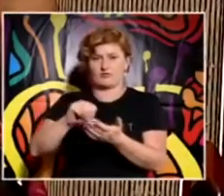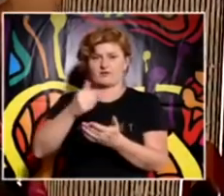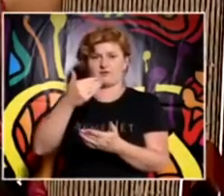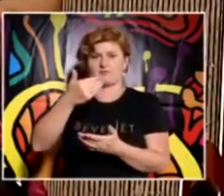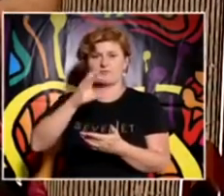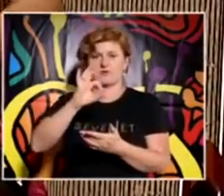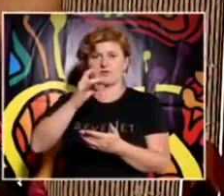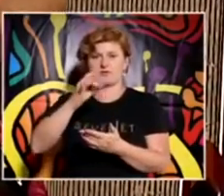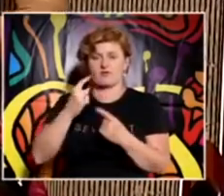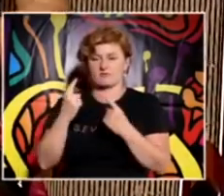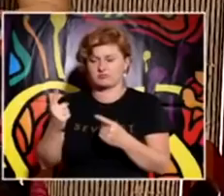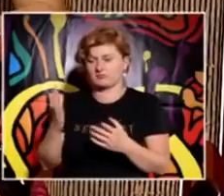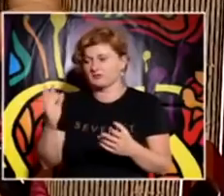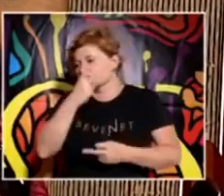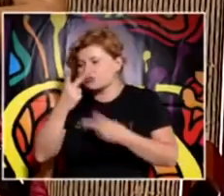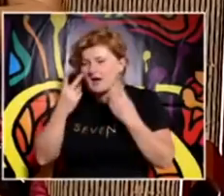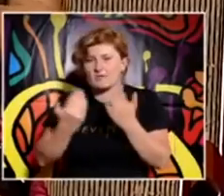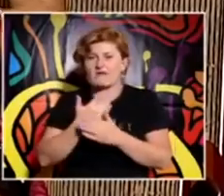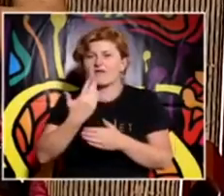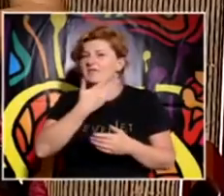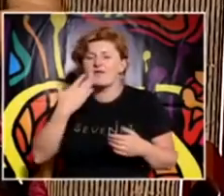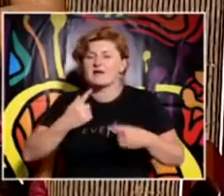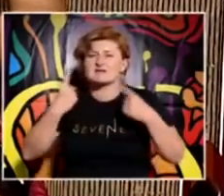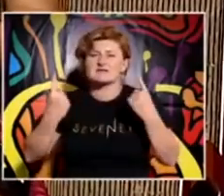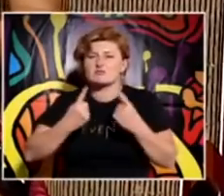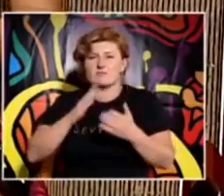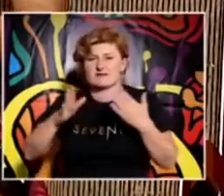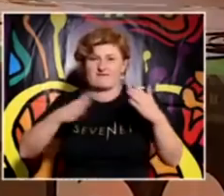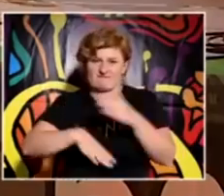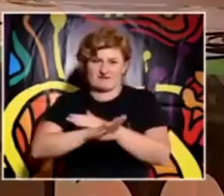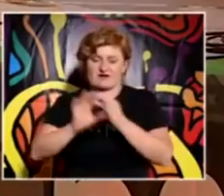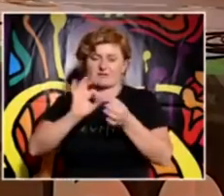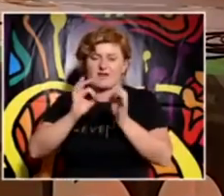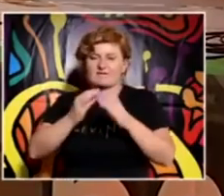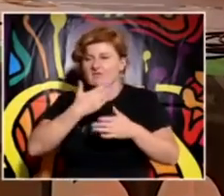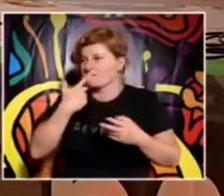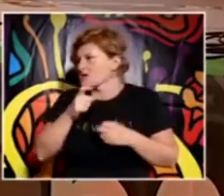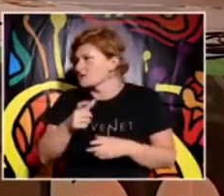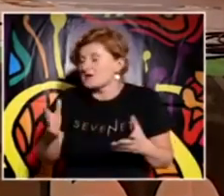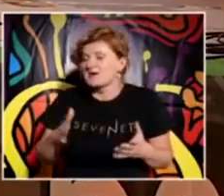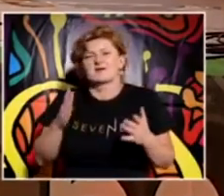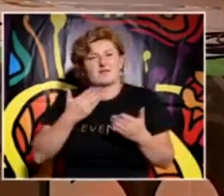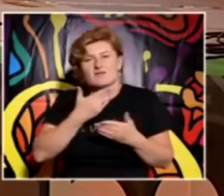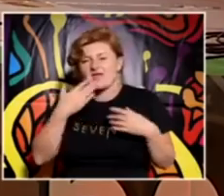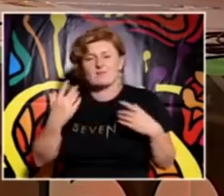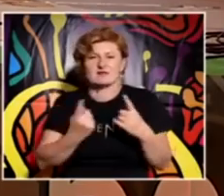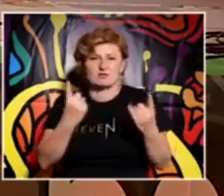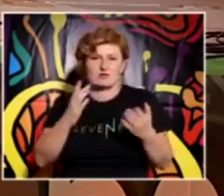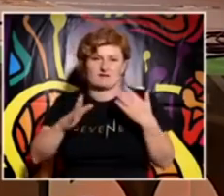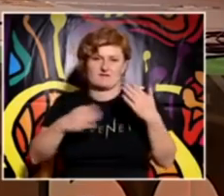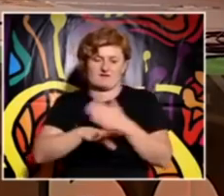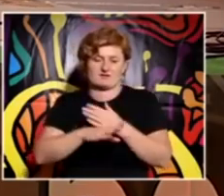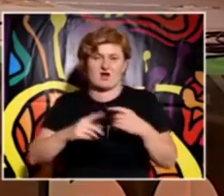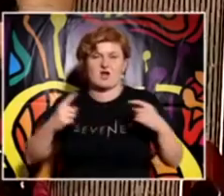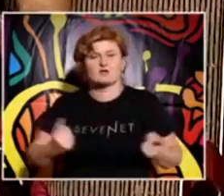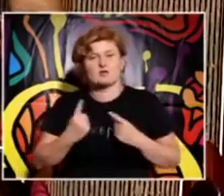takiej sytuacji bez wyjścia, nawet jeśli się jest w centrum niczego. Więc i takie sytuacje też